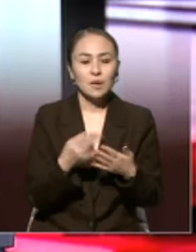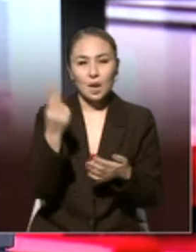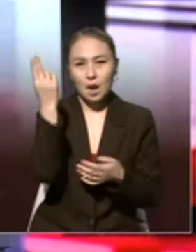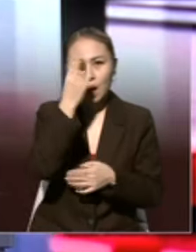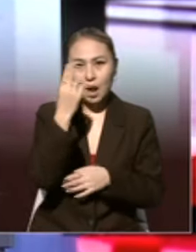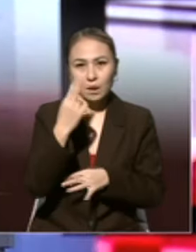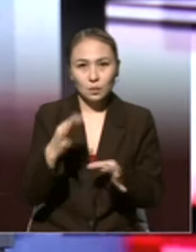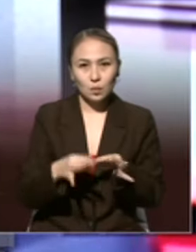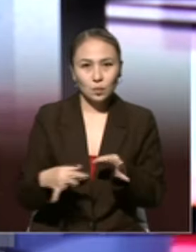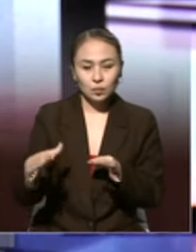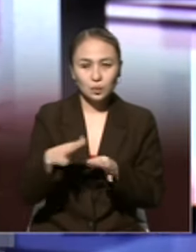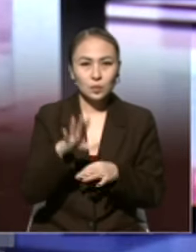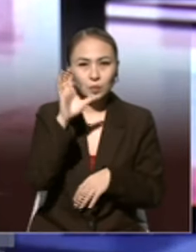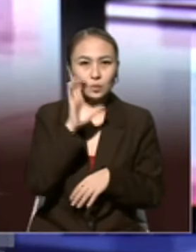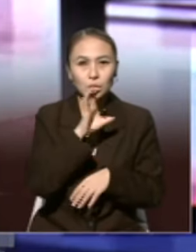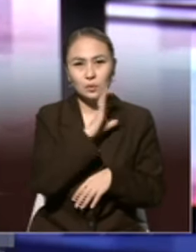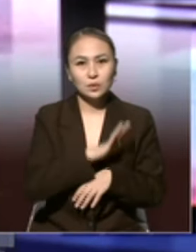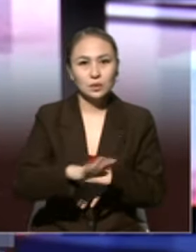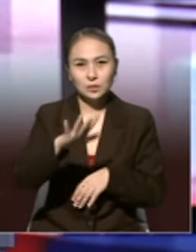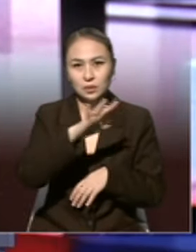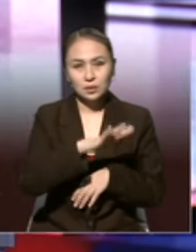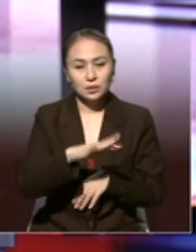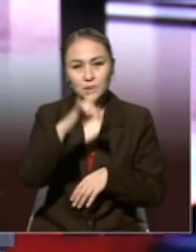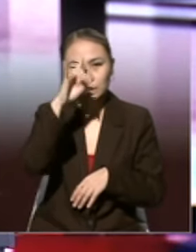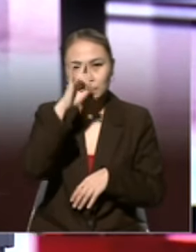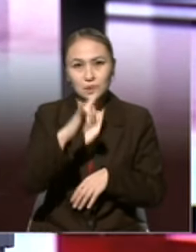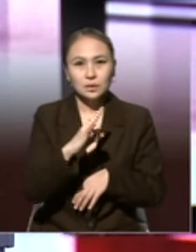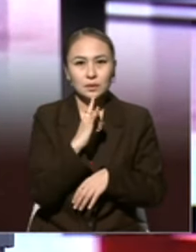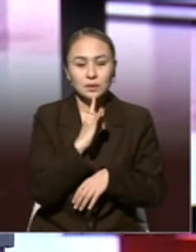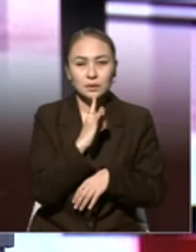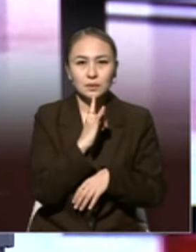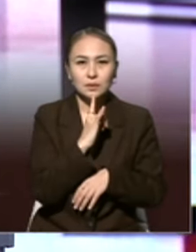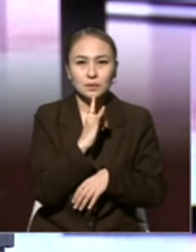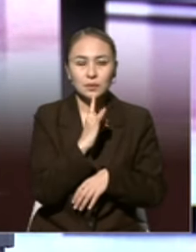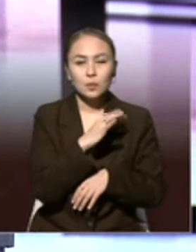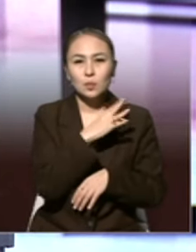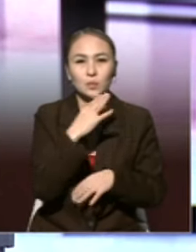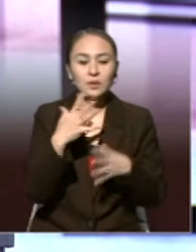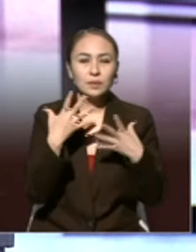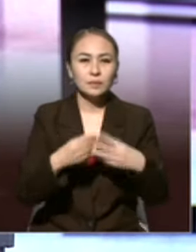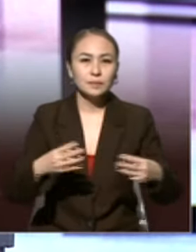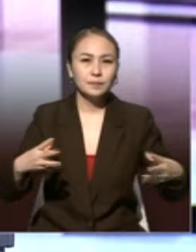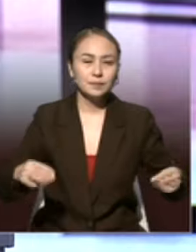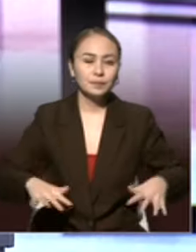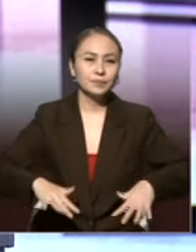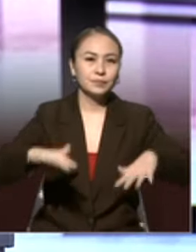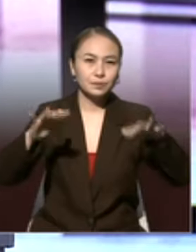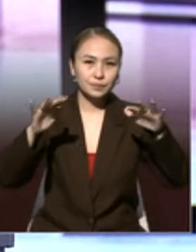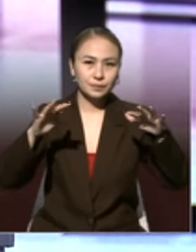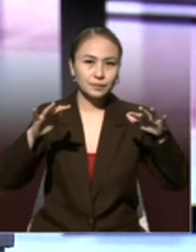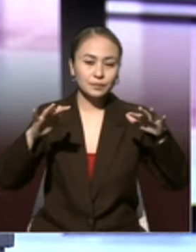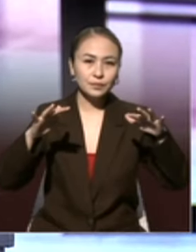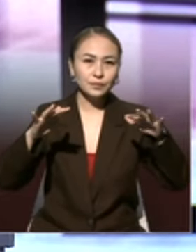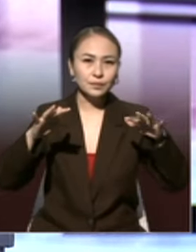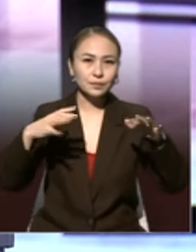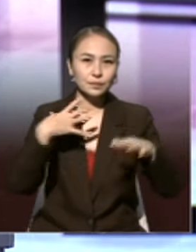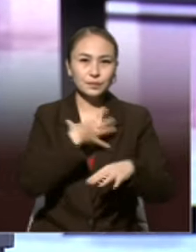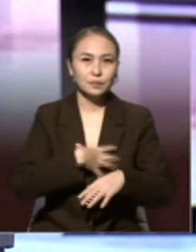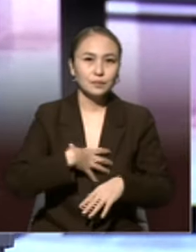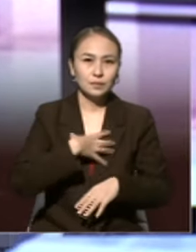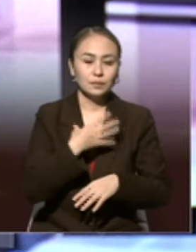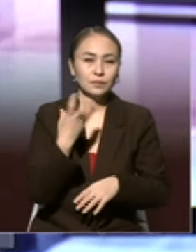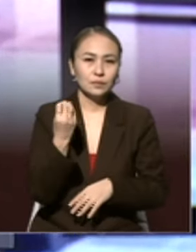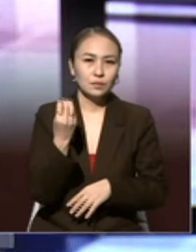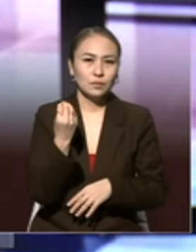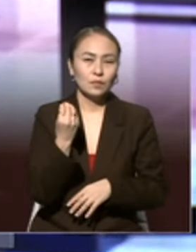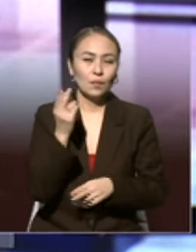Ақмола облысында, солтүстік Қазақстан облыстарында көктемгі су тасуының негізгі су көлемі әлі